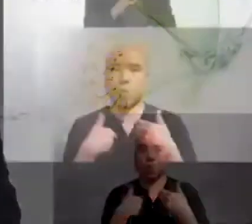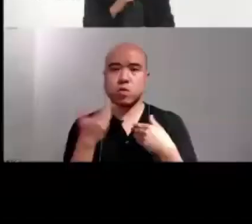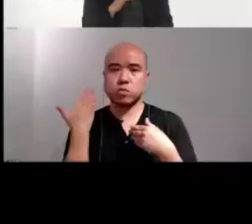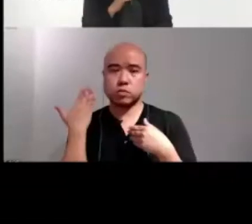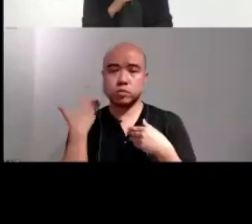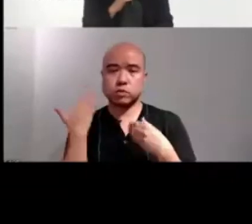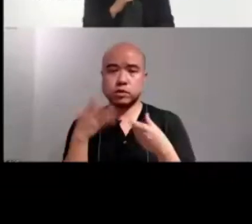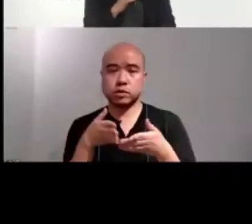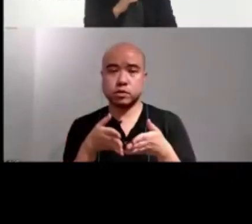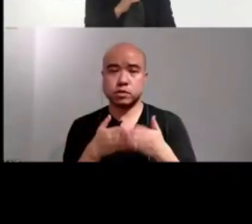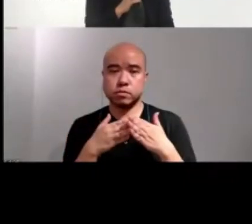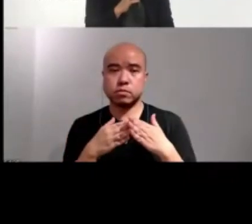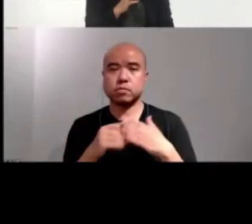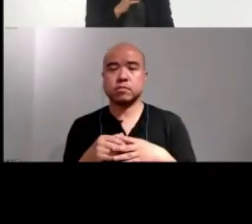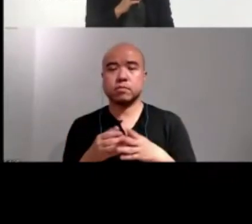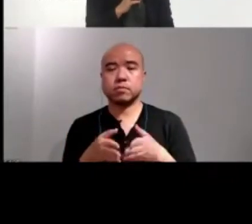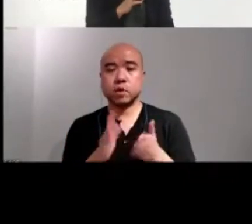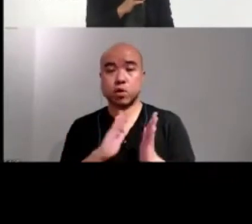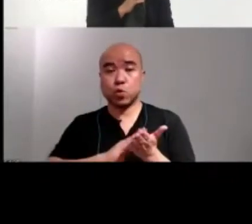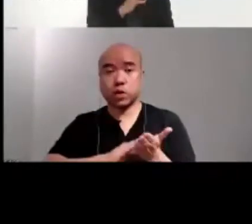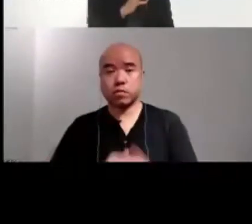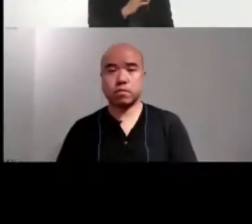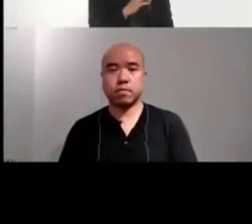你可以看看我們的 slide。